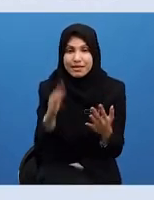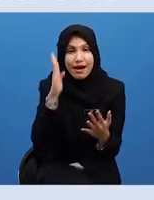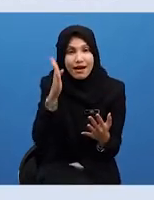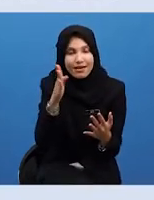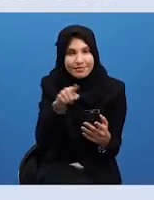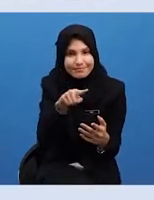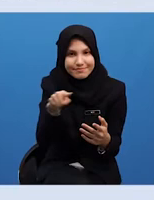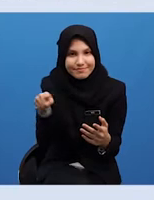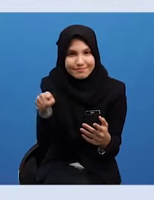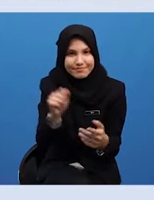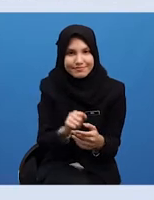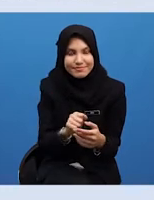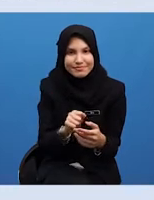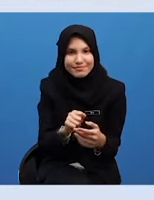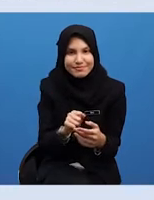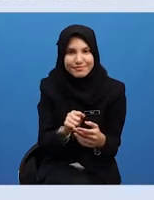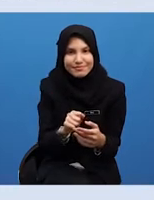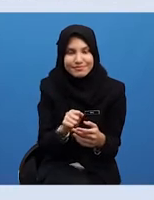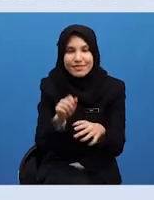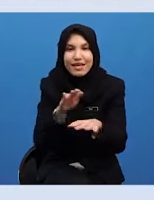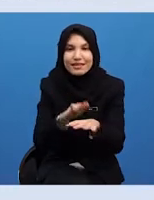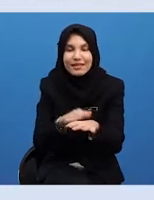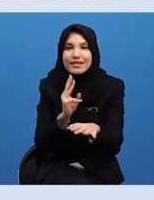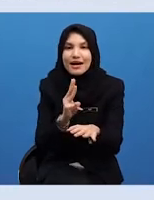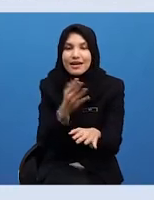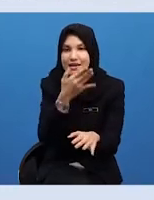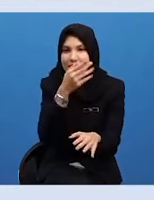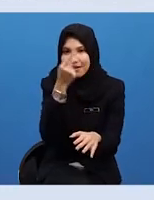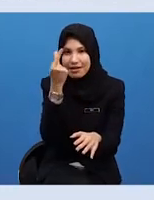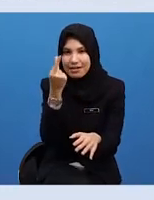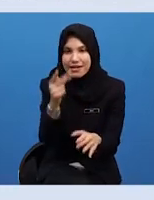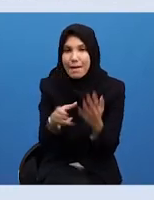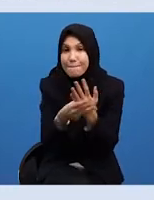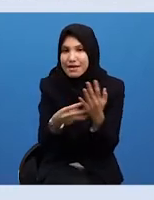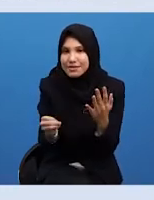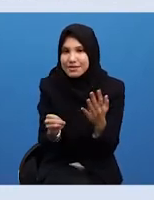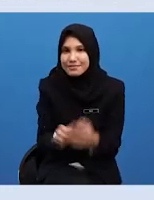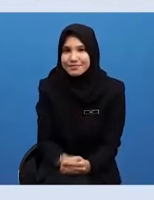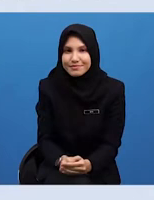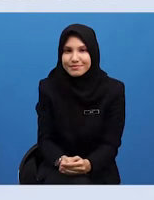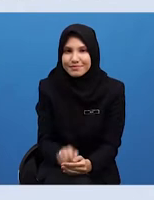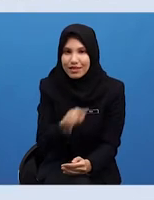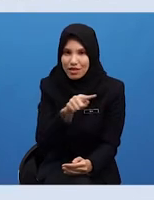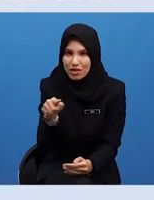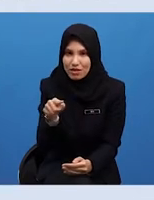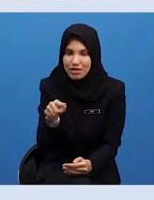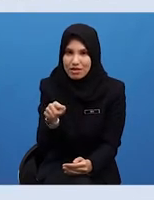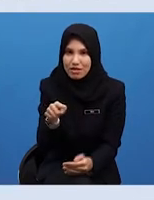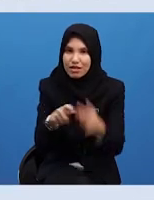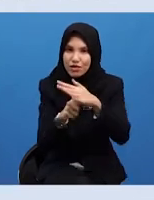akan tempat kosong di permukaan air kerana minyak tempat kosong tumpat daripada